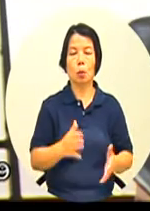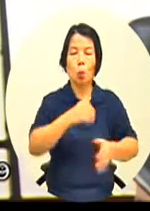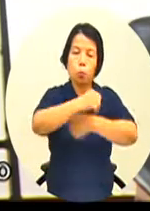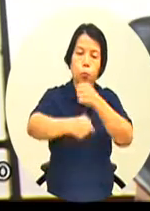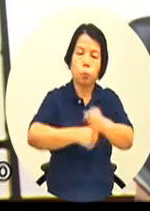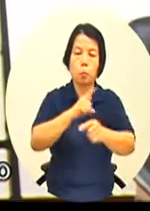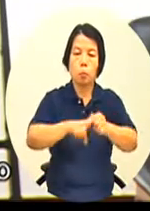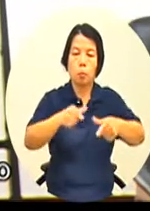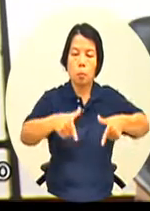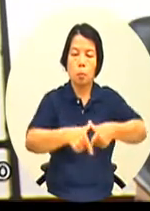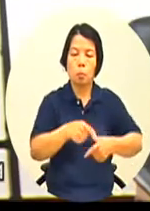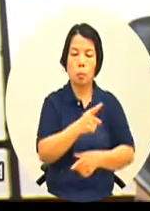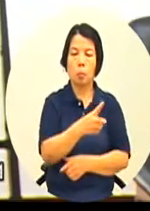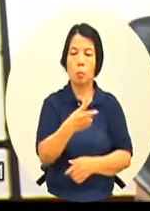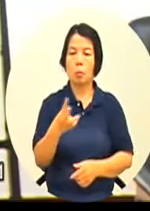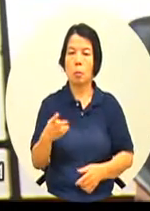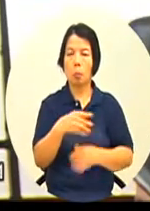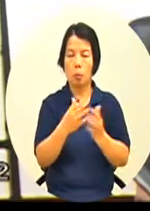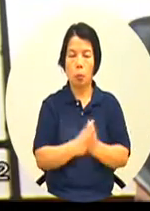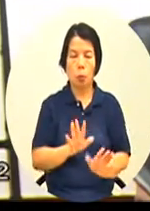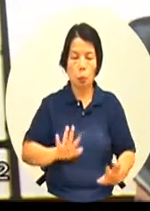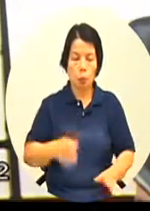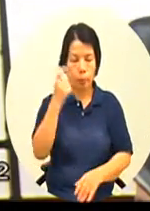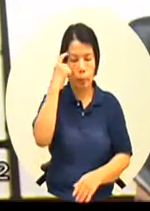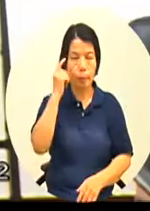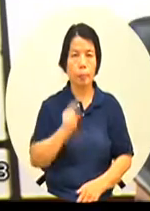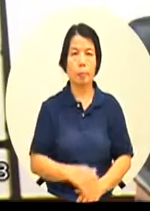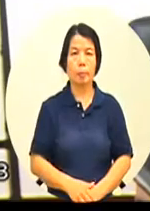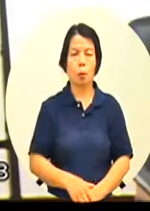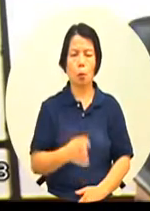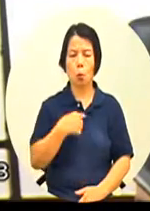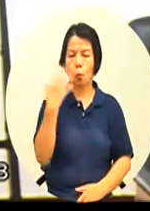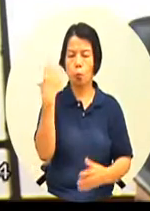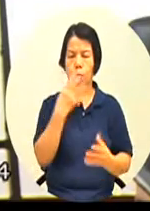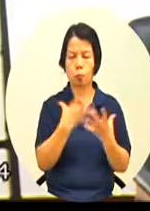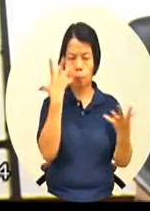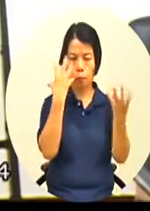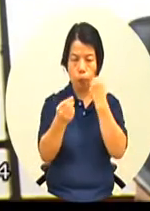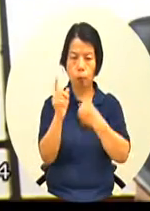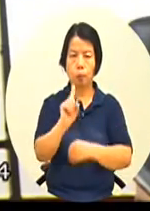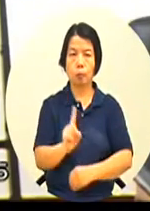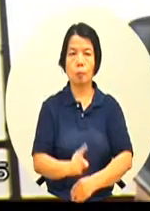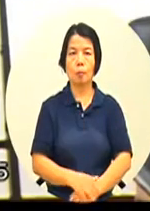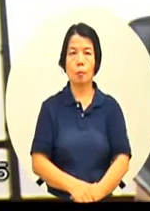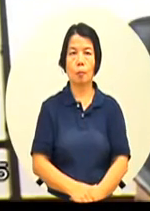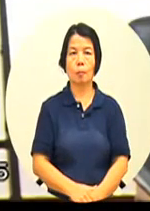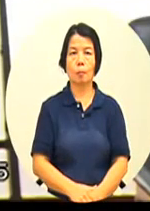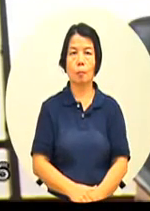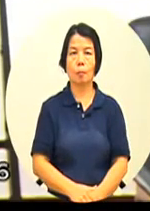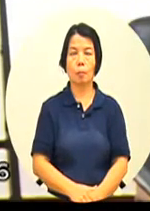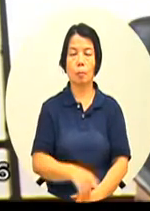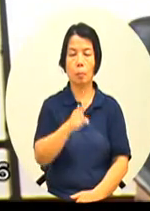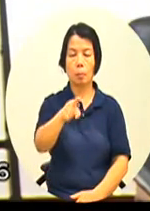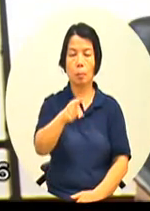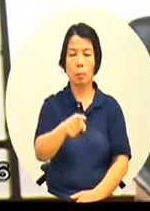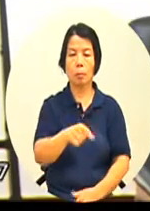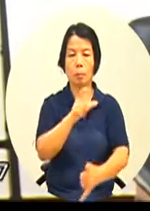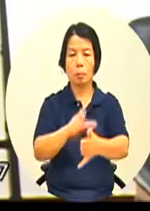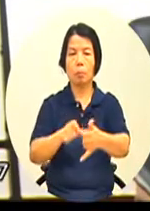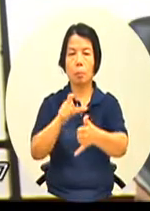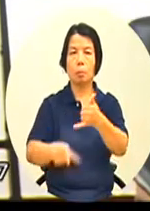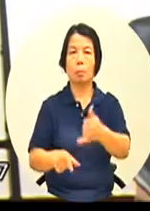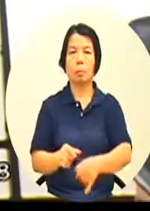心。 对。 其实就我的看法了，因为我一直搞不懂一个东西，就是说，这些工作，我感